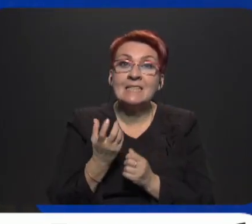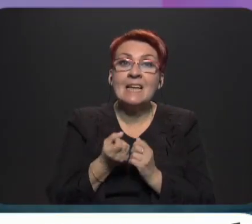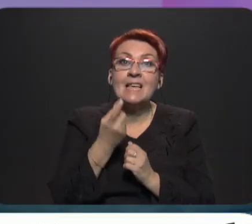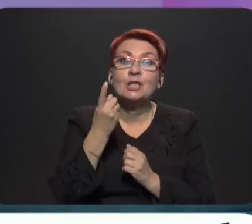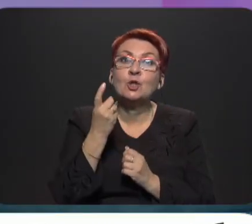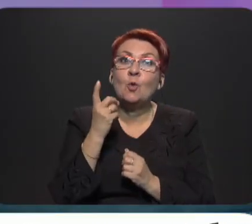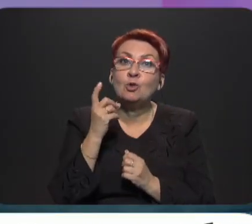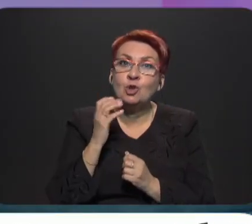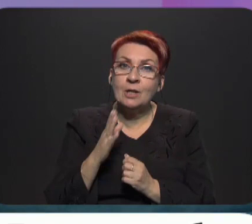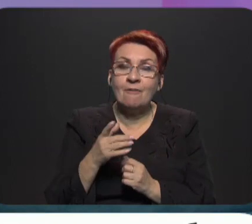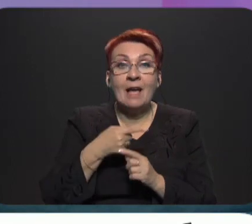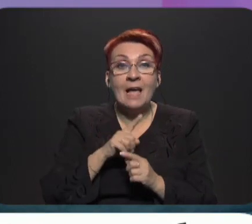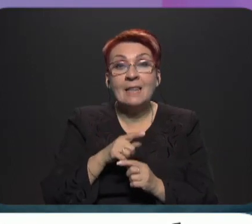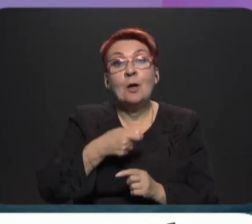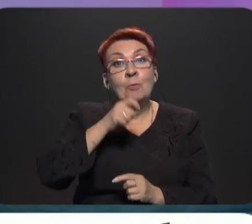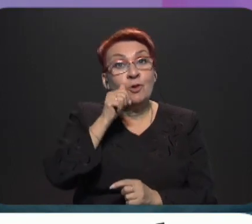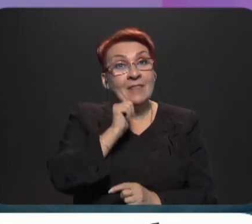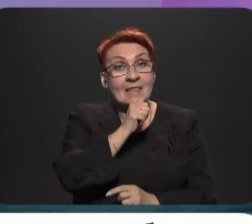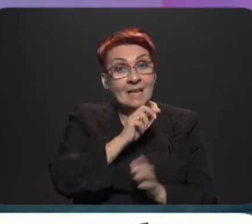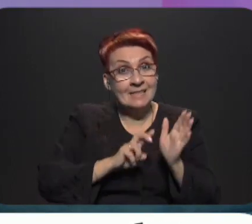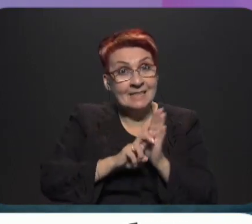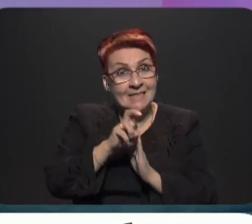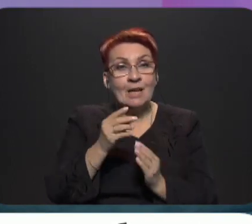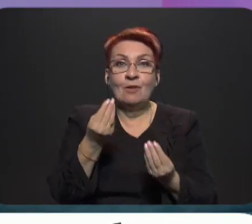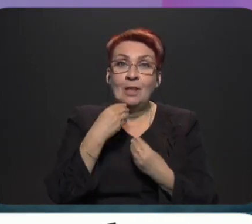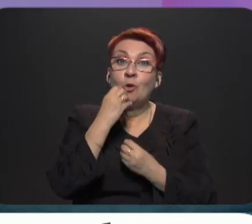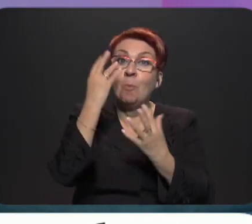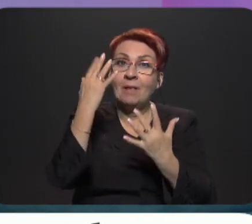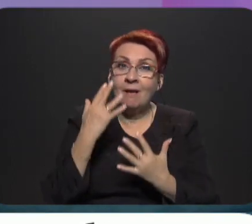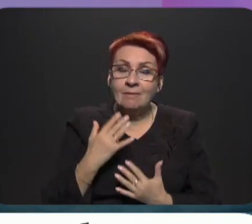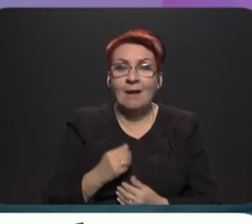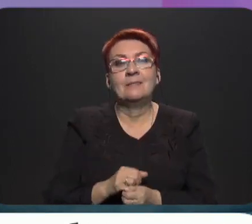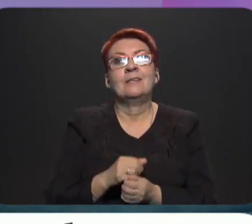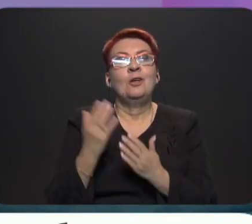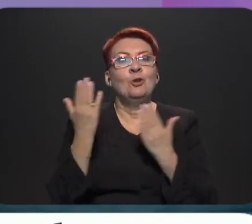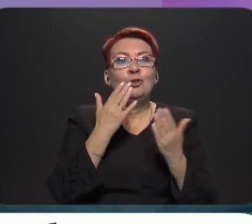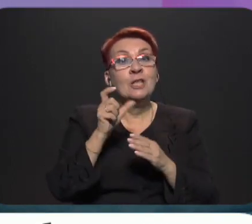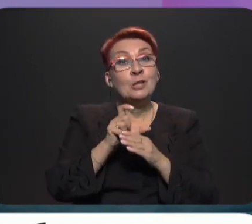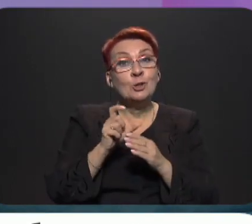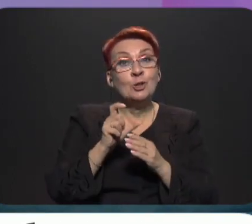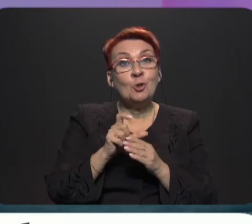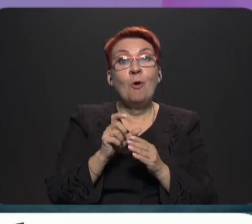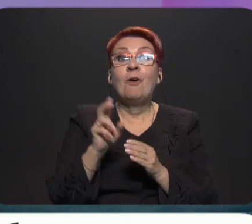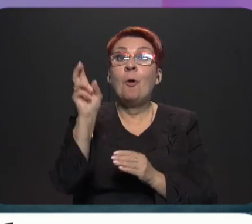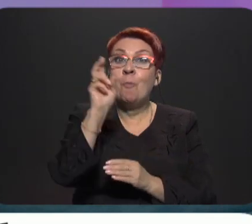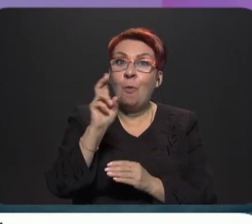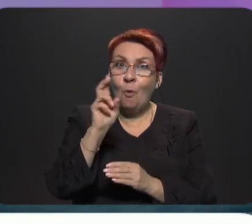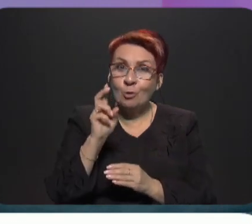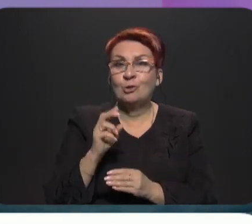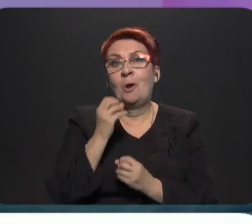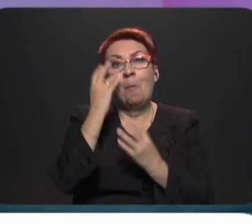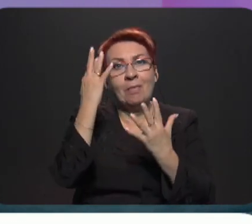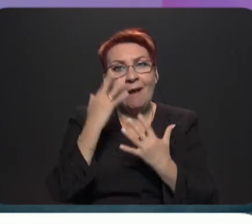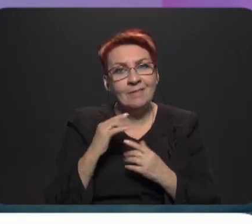Это причастие, таинство церкви, которое нам дают благодать. Это чтение Слова Божия, потому что, действительно,